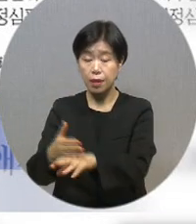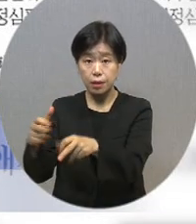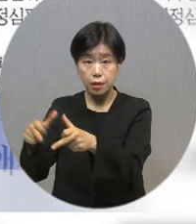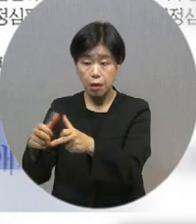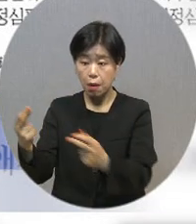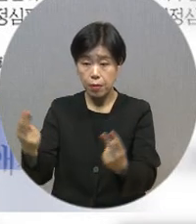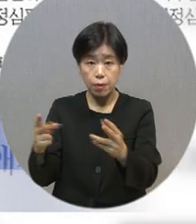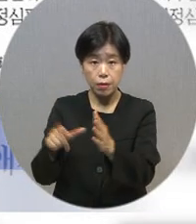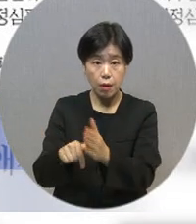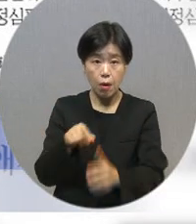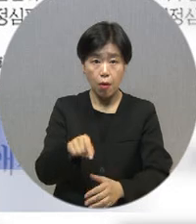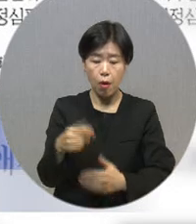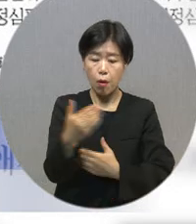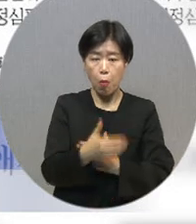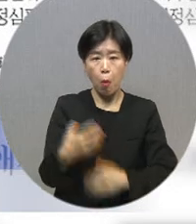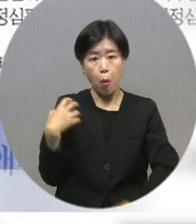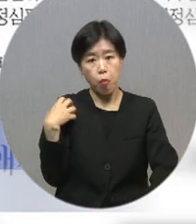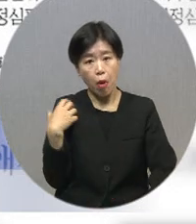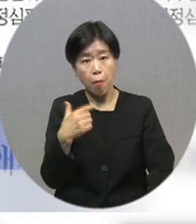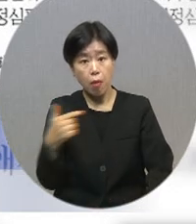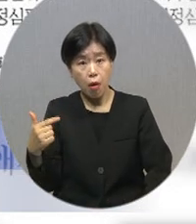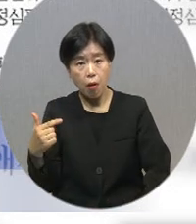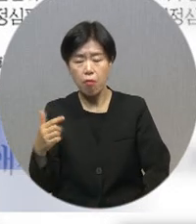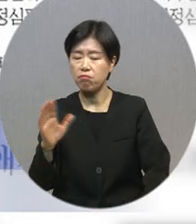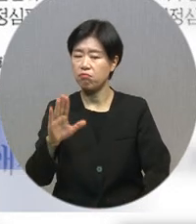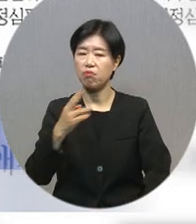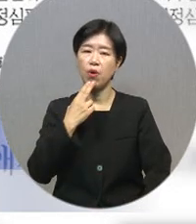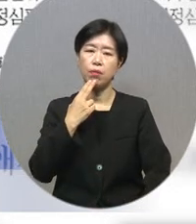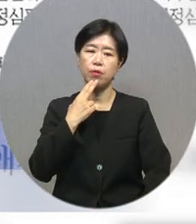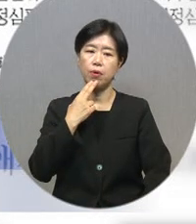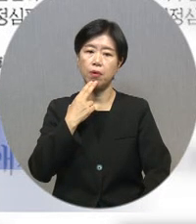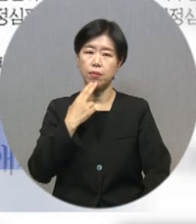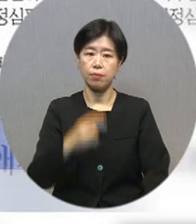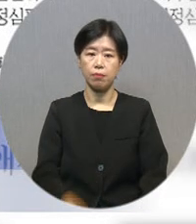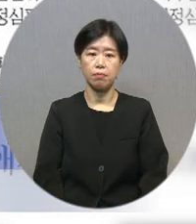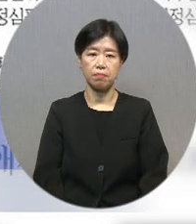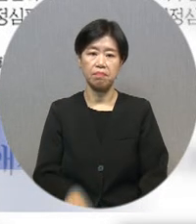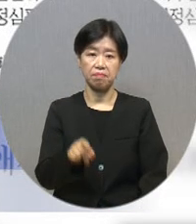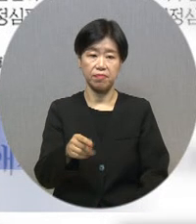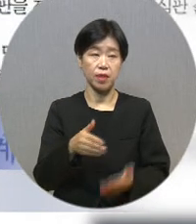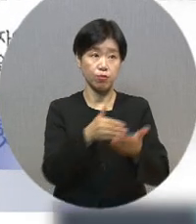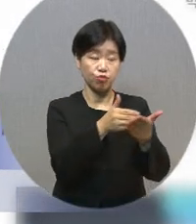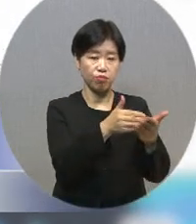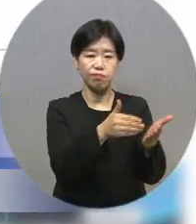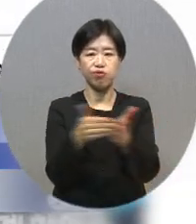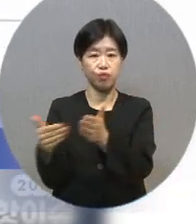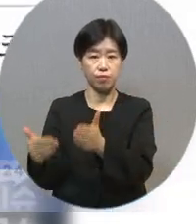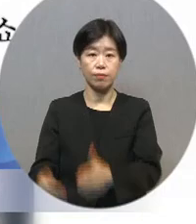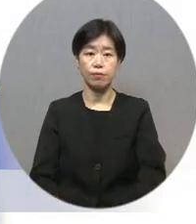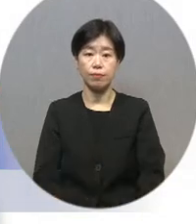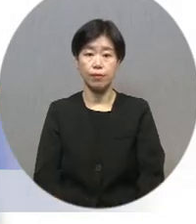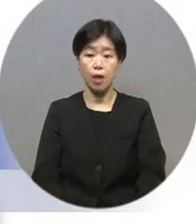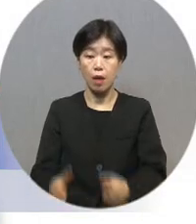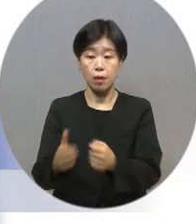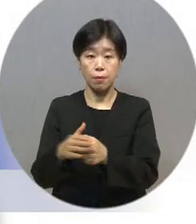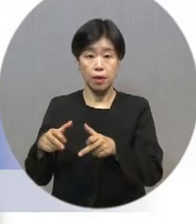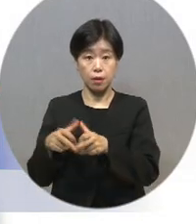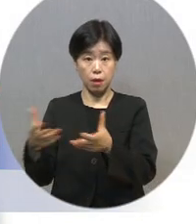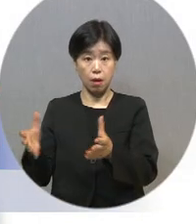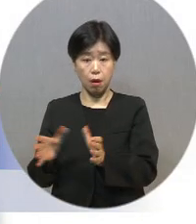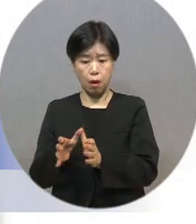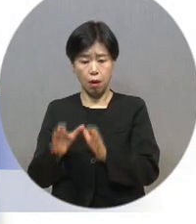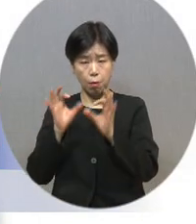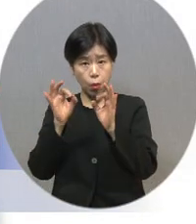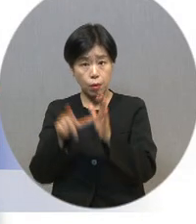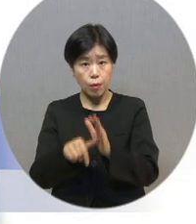있거나 신체적 부담이 현저하다고 보기 어렵다고 보고 기각했다고 말했습니다이 장에게 피해